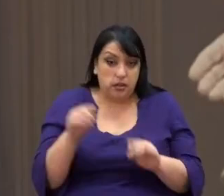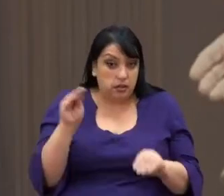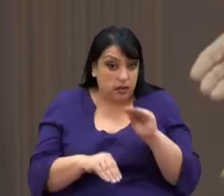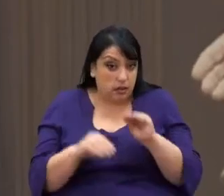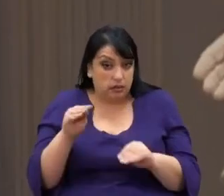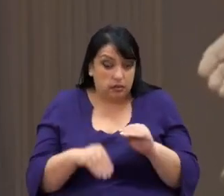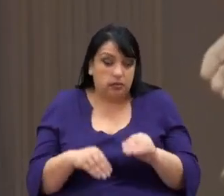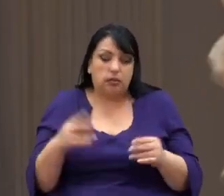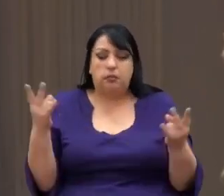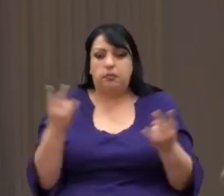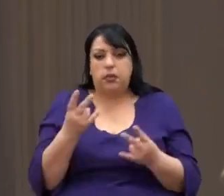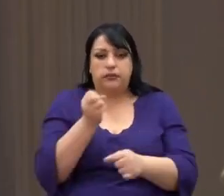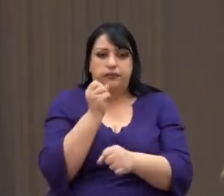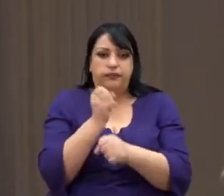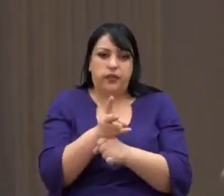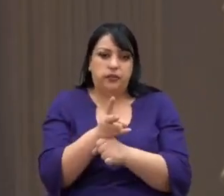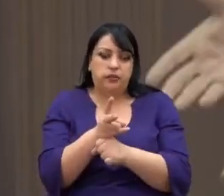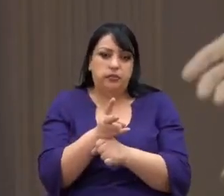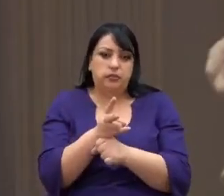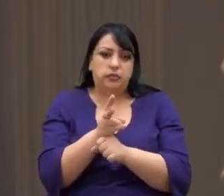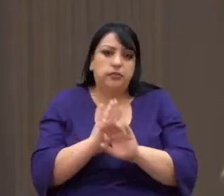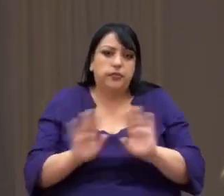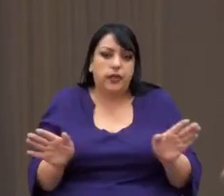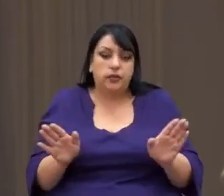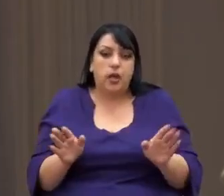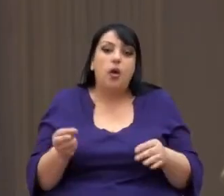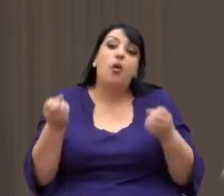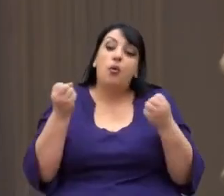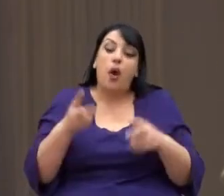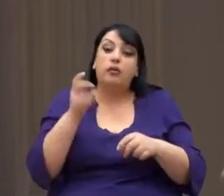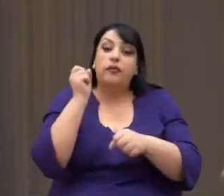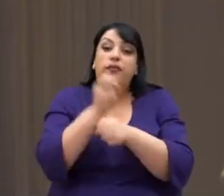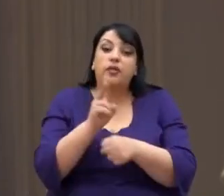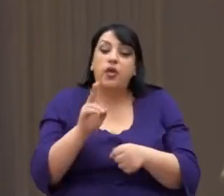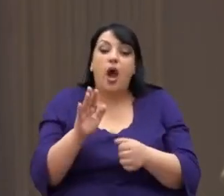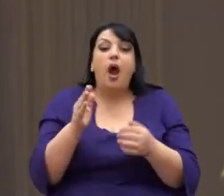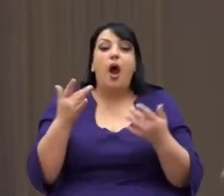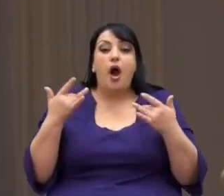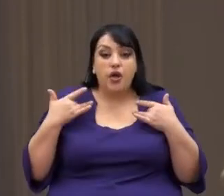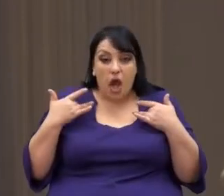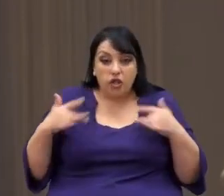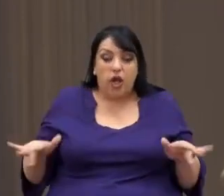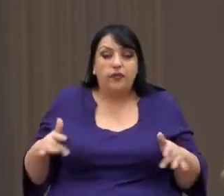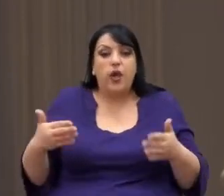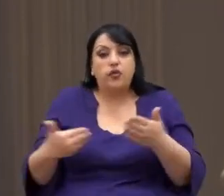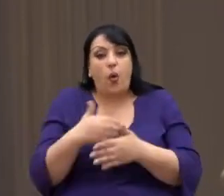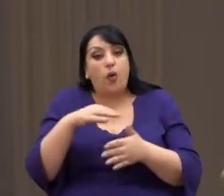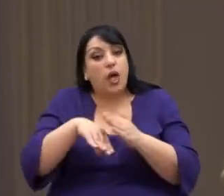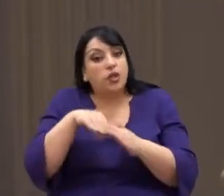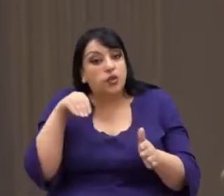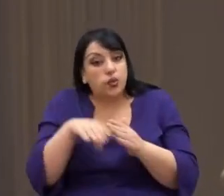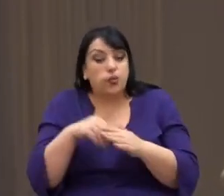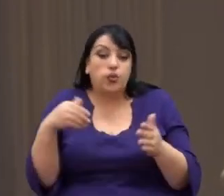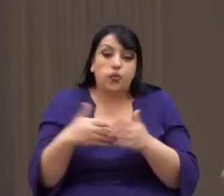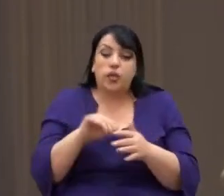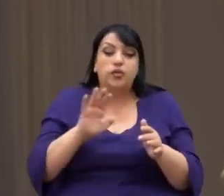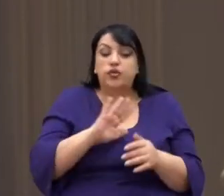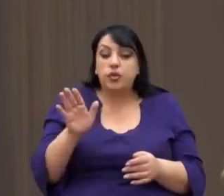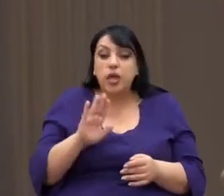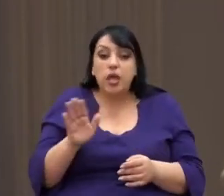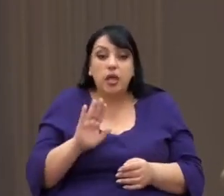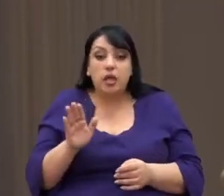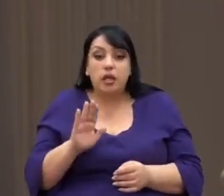է։ Ընդ որում հեռացում ոչ թե պարզապես հրաժարական եւ նոր ընտրություններ, հեռացում առհասարակ